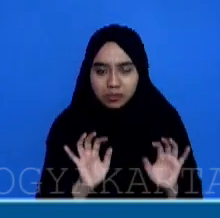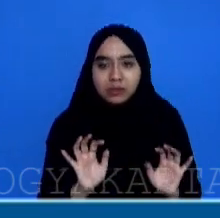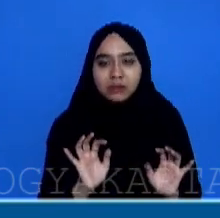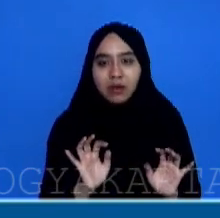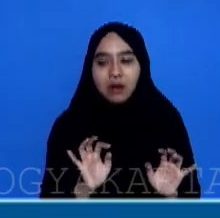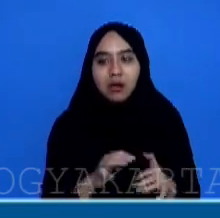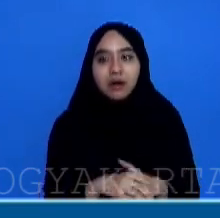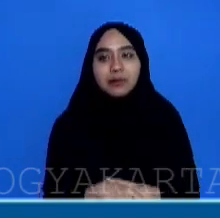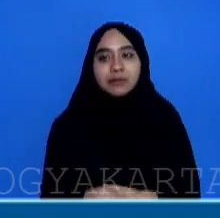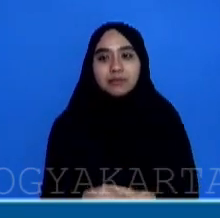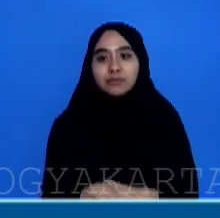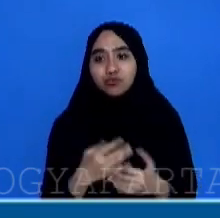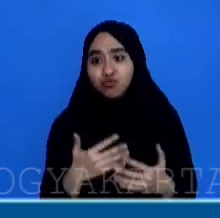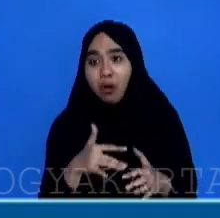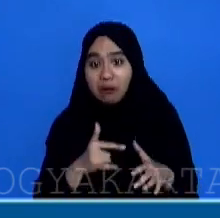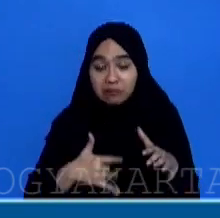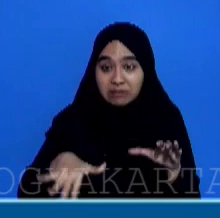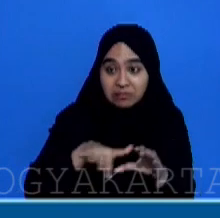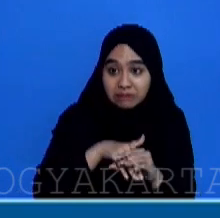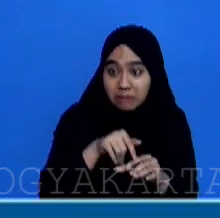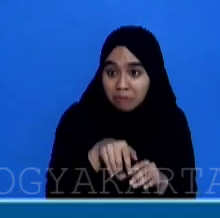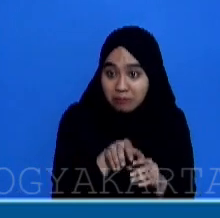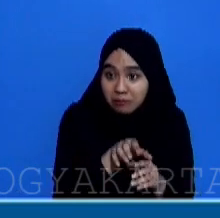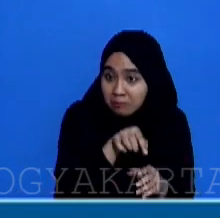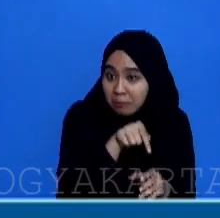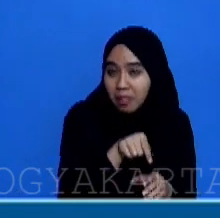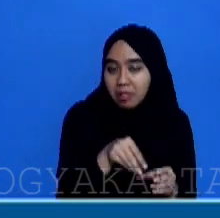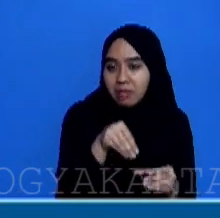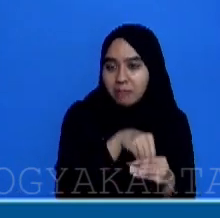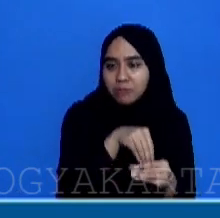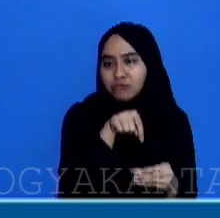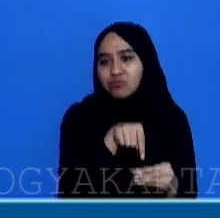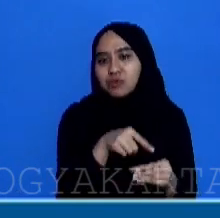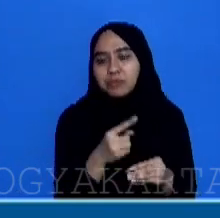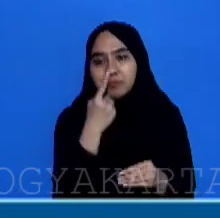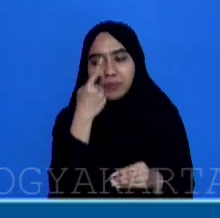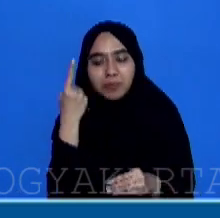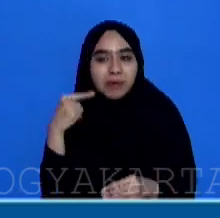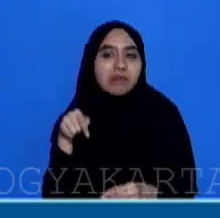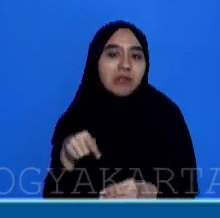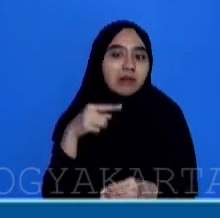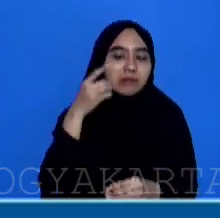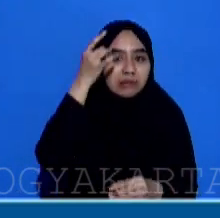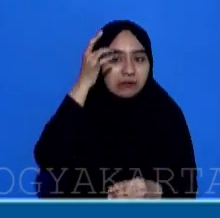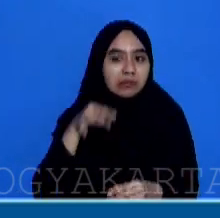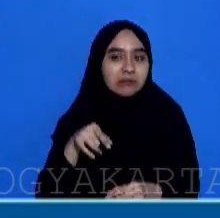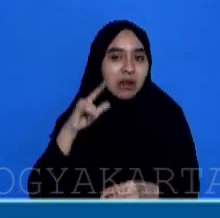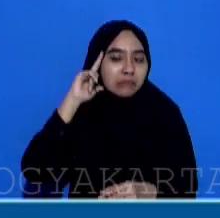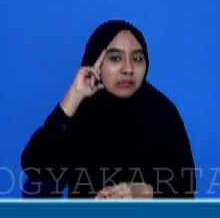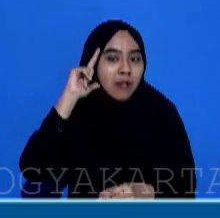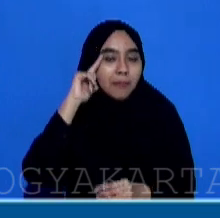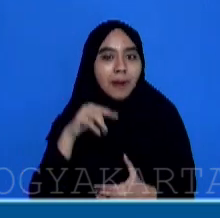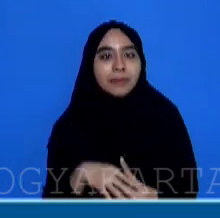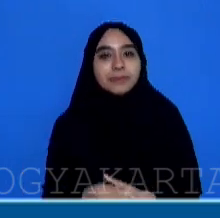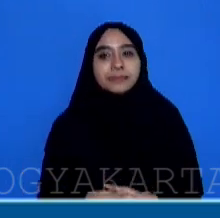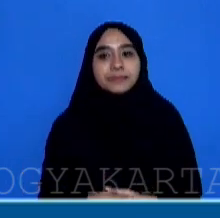sampun cecawis samukawisipun kalebet ing kalurahan Sri Martani Piyungan Bantul. Mulyono Lurah Sri Martani meratelaken bilih